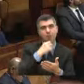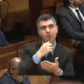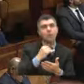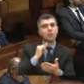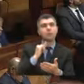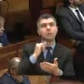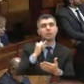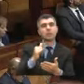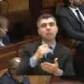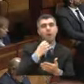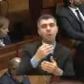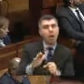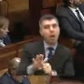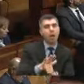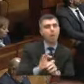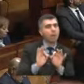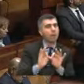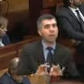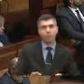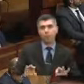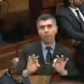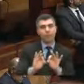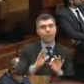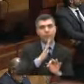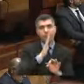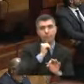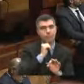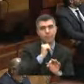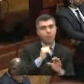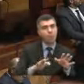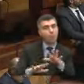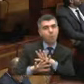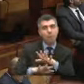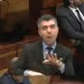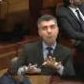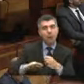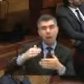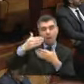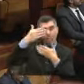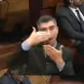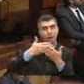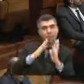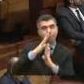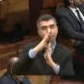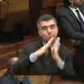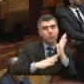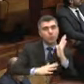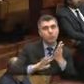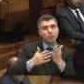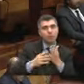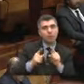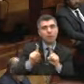بها استغلال الأغلبية الساحقة من المجتمع المغربي التي لا تقوى على مجارات